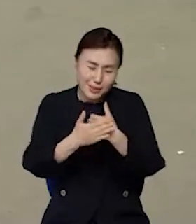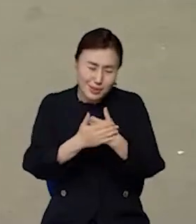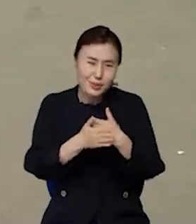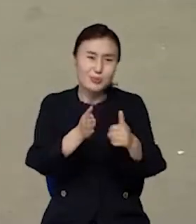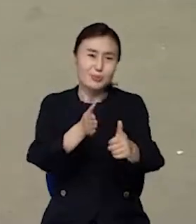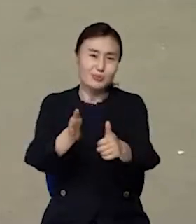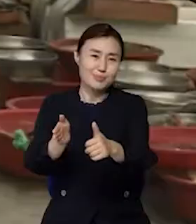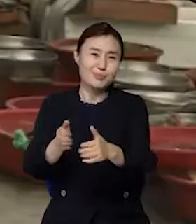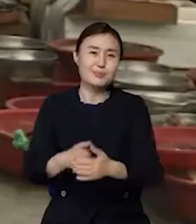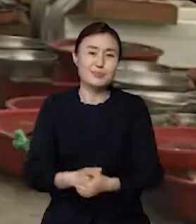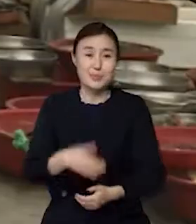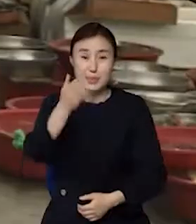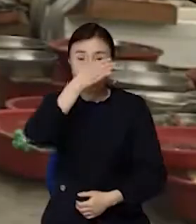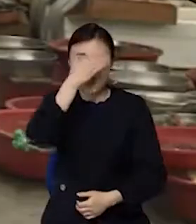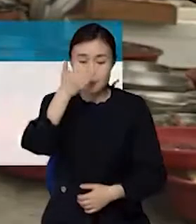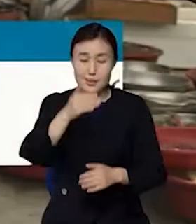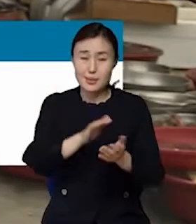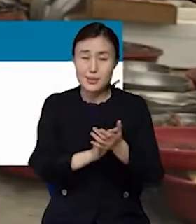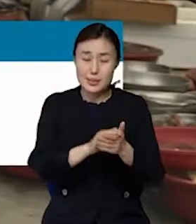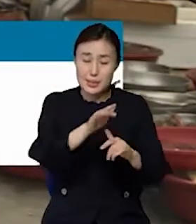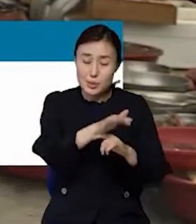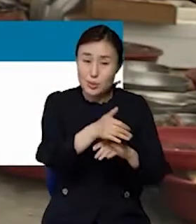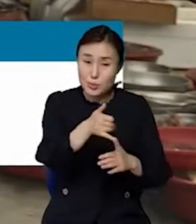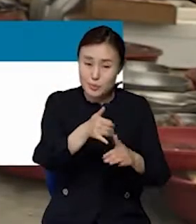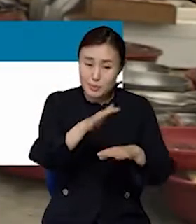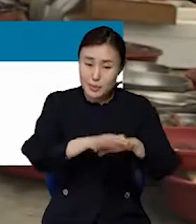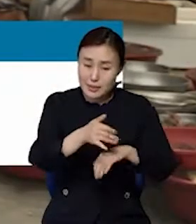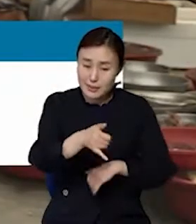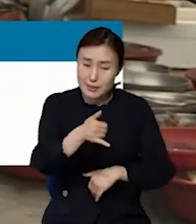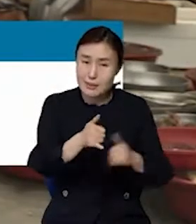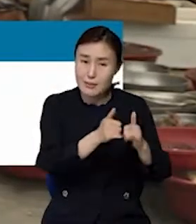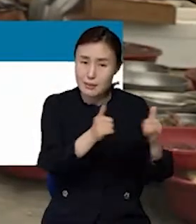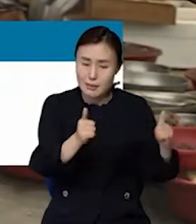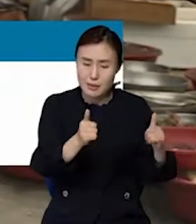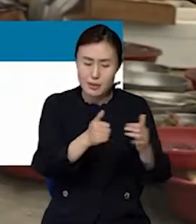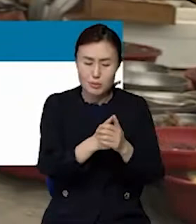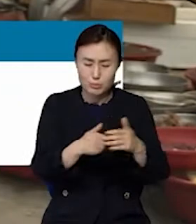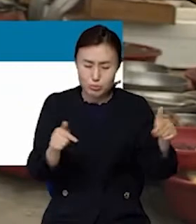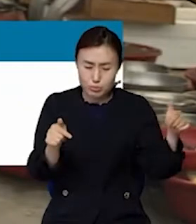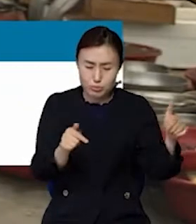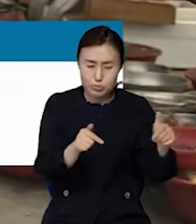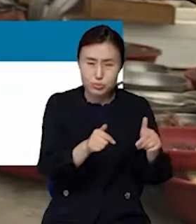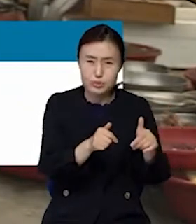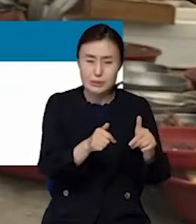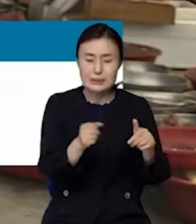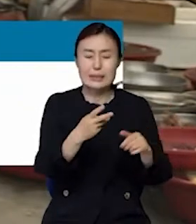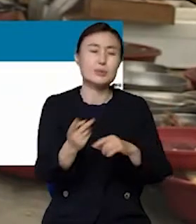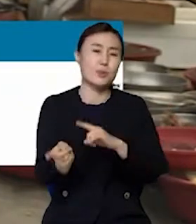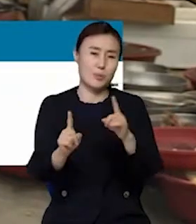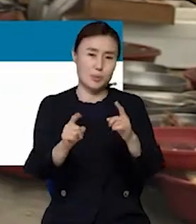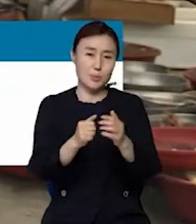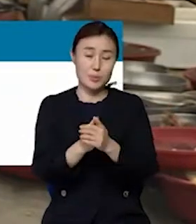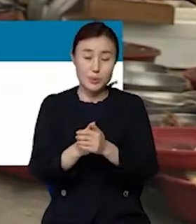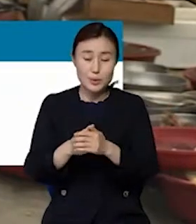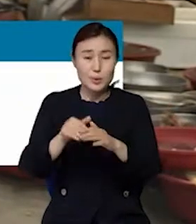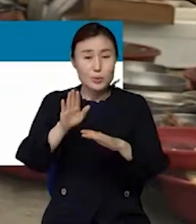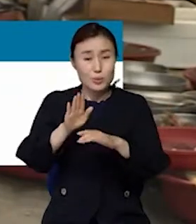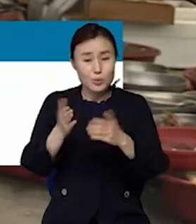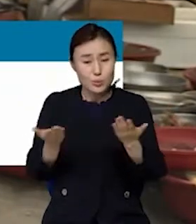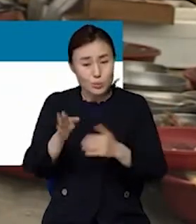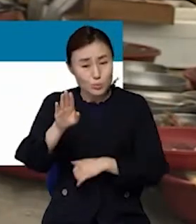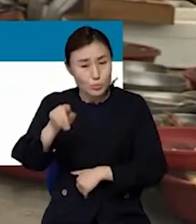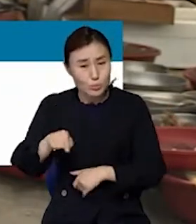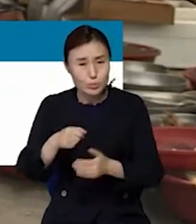호소했습니다. 청년 농민 10만 명 육성해서 무너지는 농촌 살리겠습니다. 노동국 신설해서 비정규직